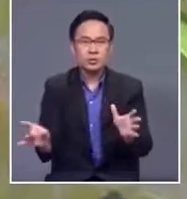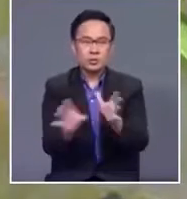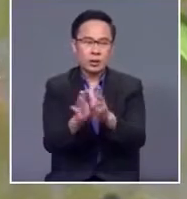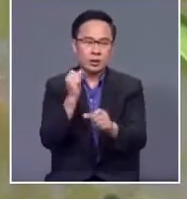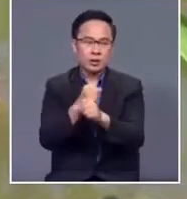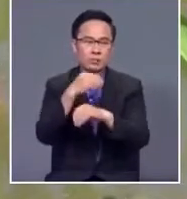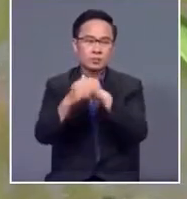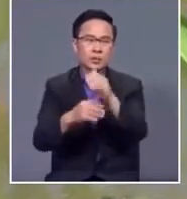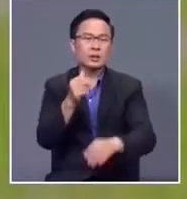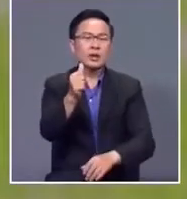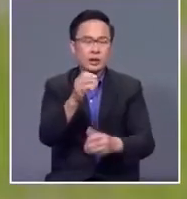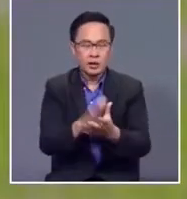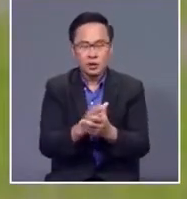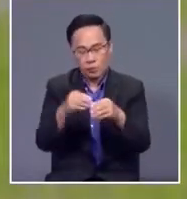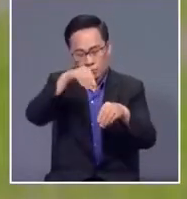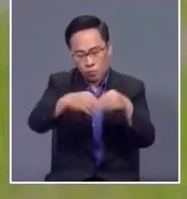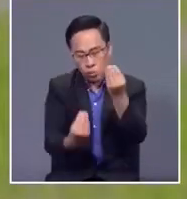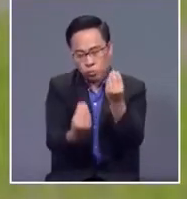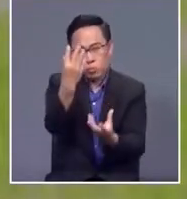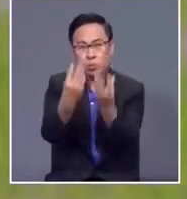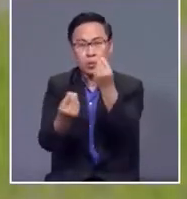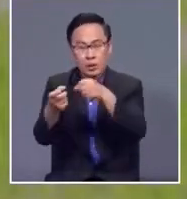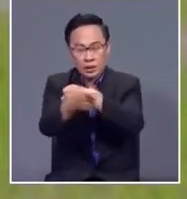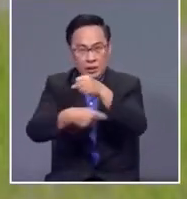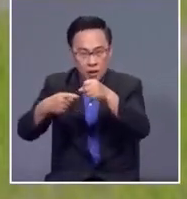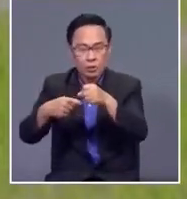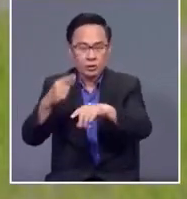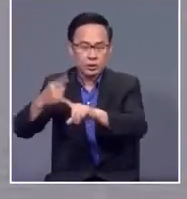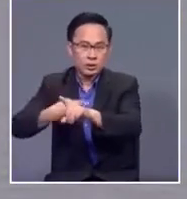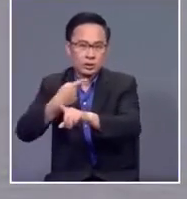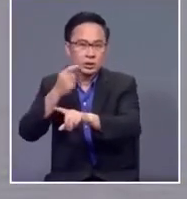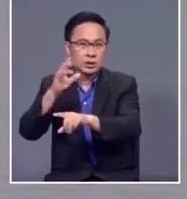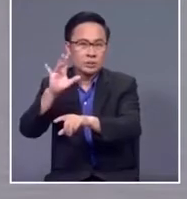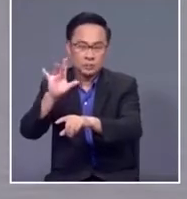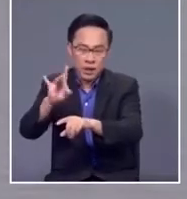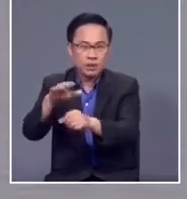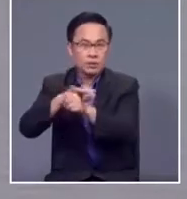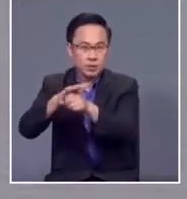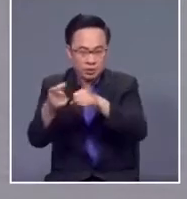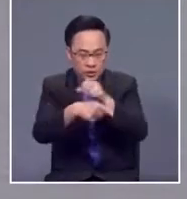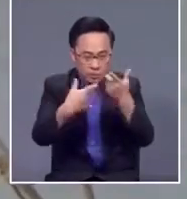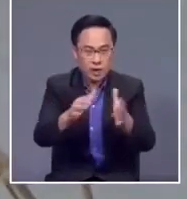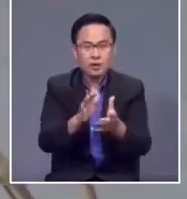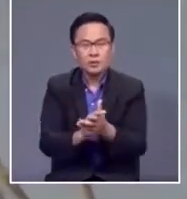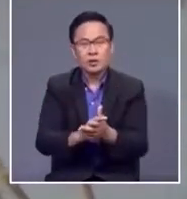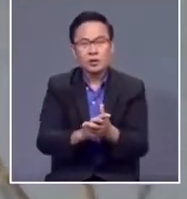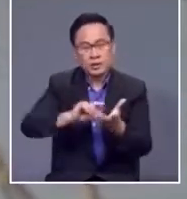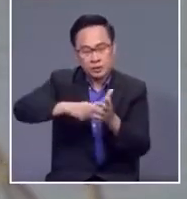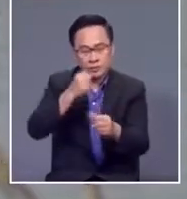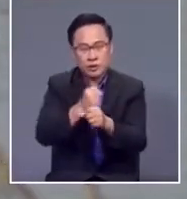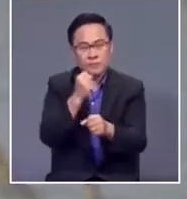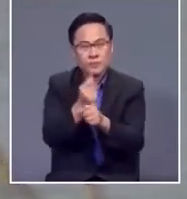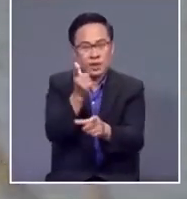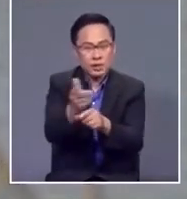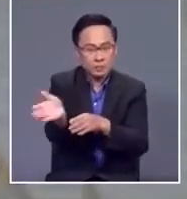ล้วก็มากลับมาใช้วิถีชีวิตในการทำประมงเสริมรายได้อย่างที่ท่านยมน่านนะ